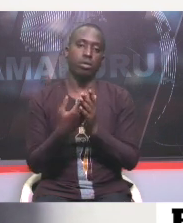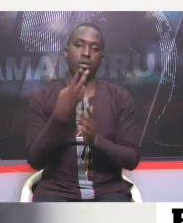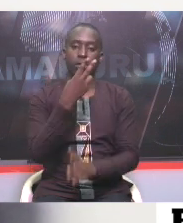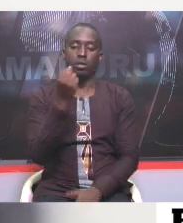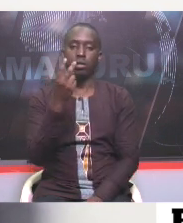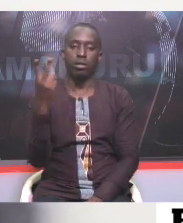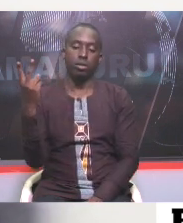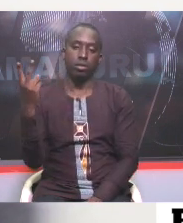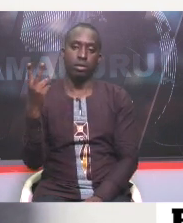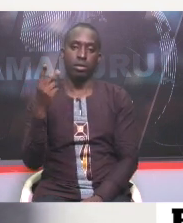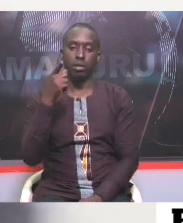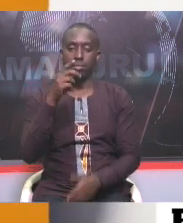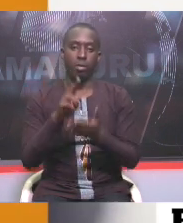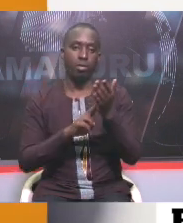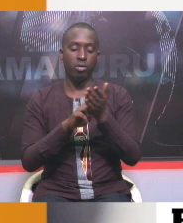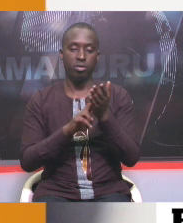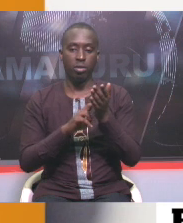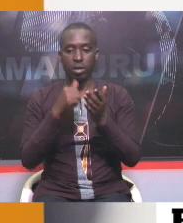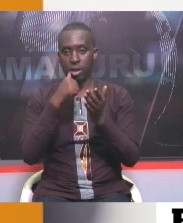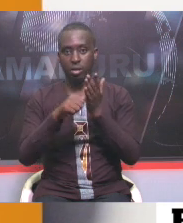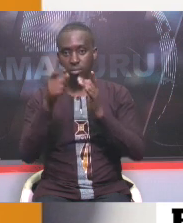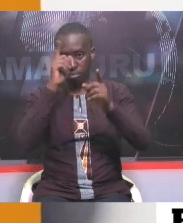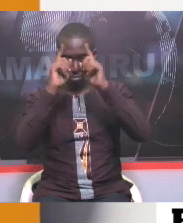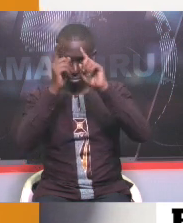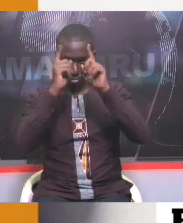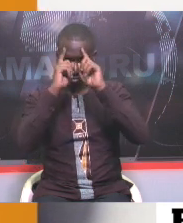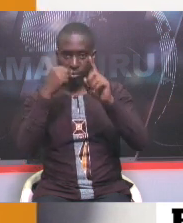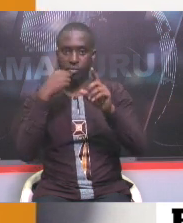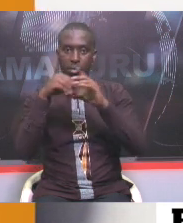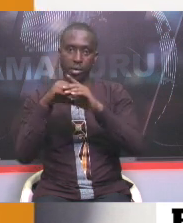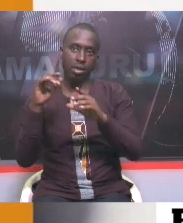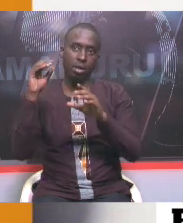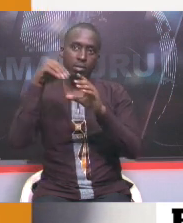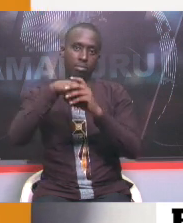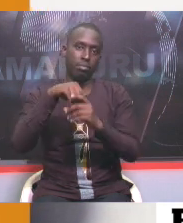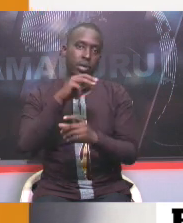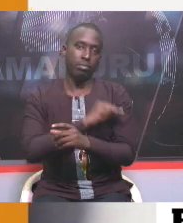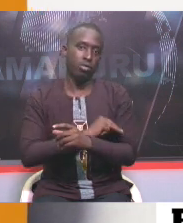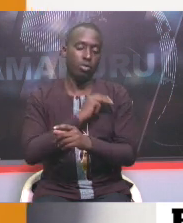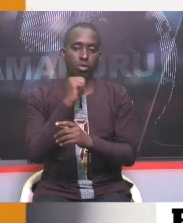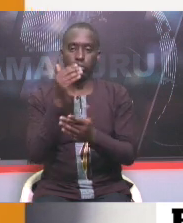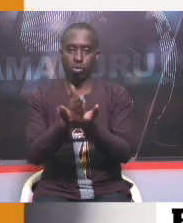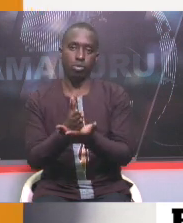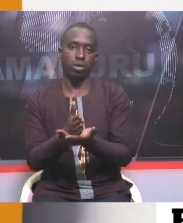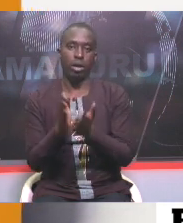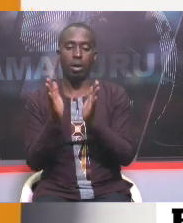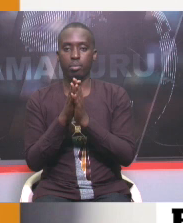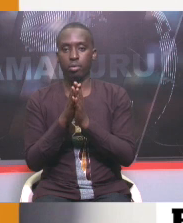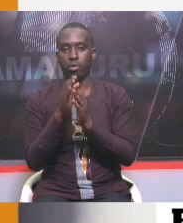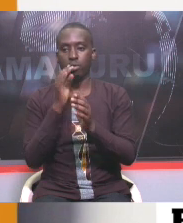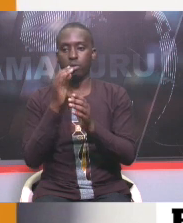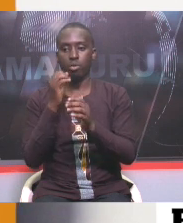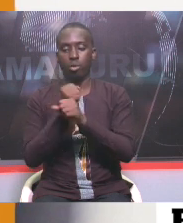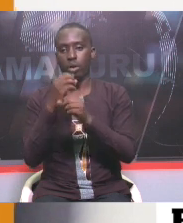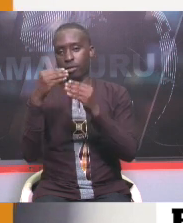2022, aho bagiye bakoresha inyandiko mpimbano zigaragaza ko bagiye mu butumwa bw'akazi kandi binyuranye n'ukuri, ndetse no gukora